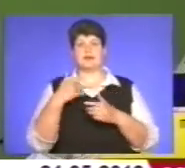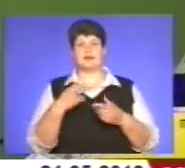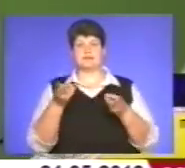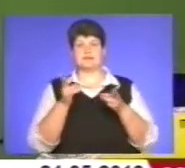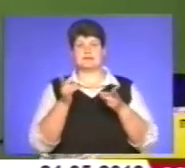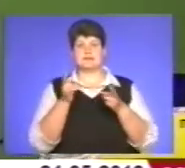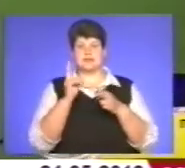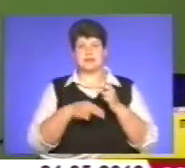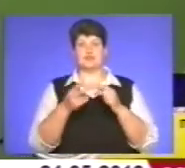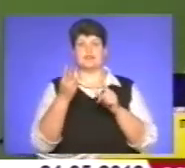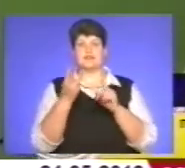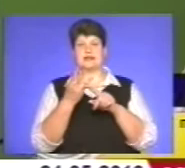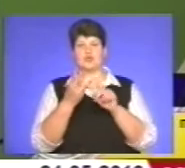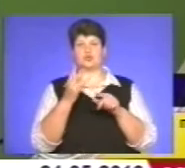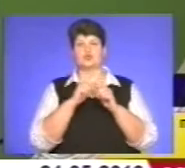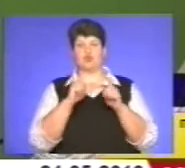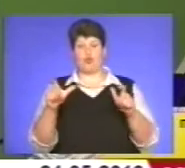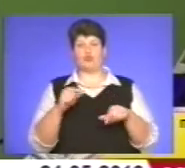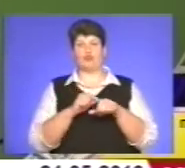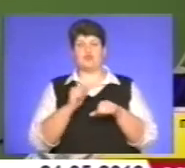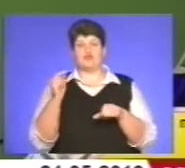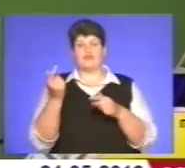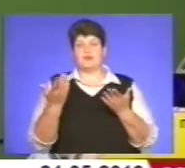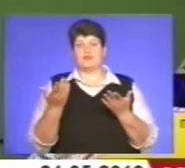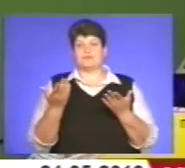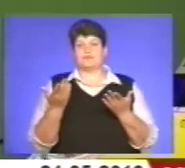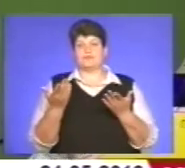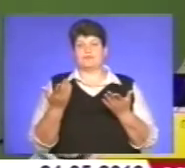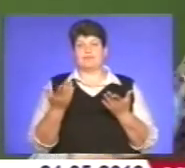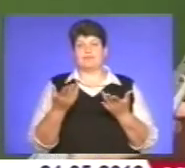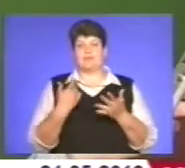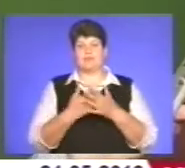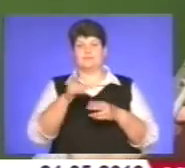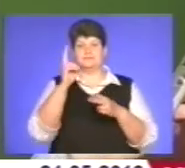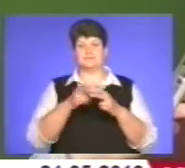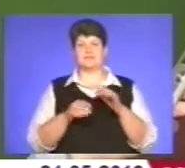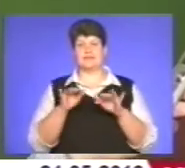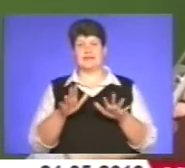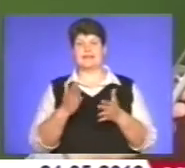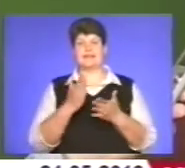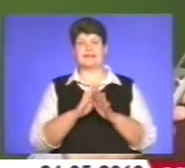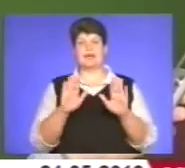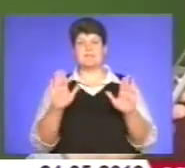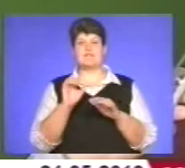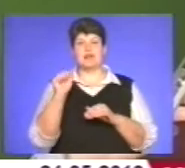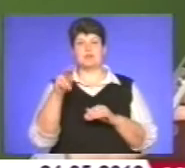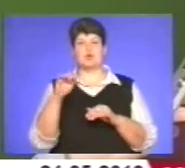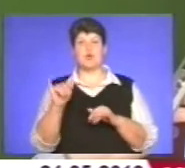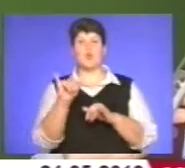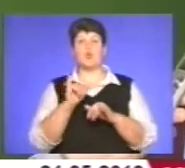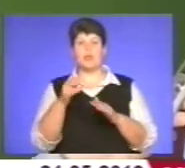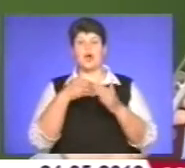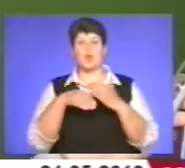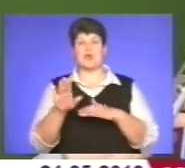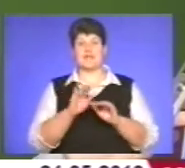третю школу. Відчуваю таке певну завершену дію. Тобто є така пісня Вали Пугачова «І куди уходить дєтство».